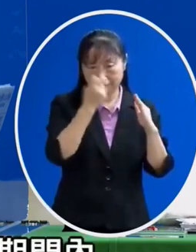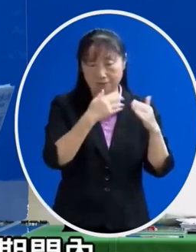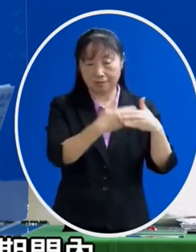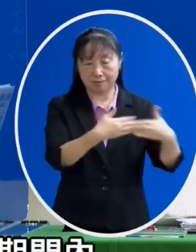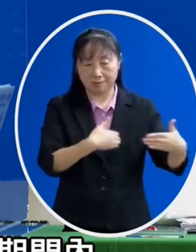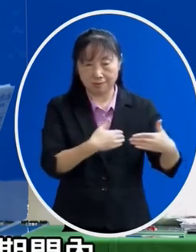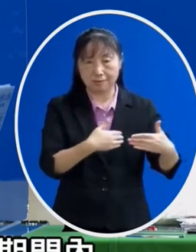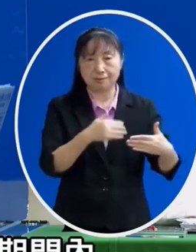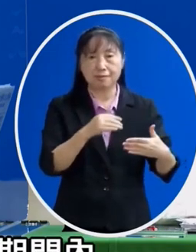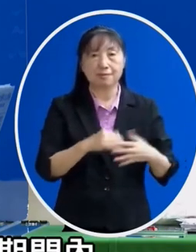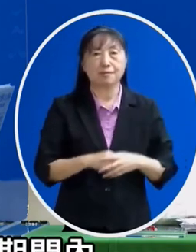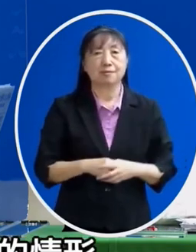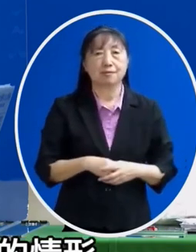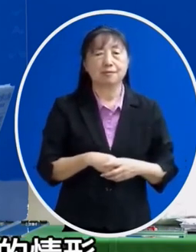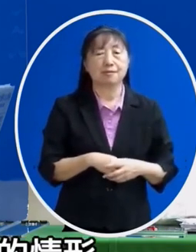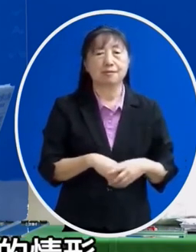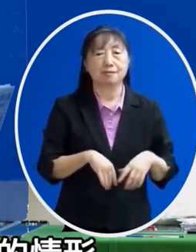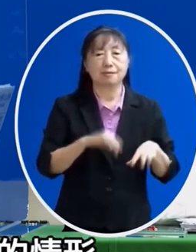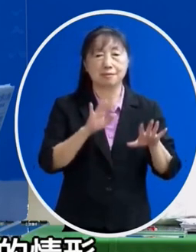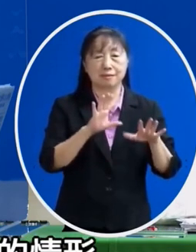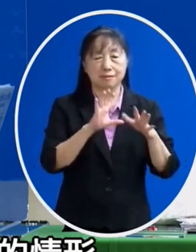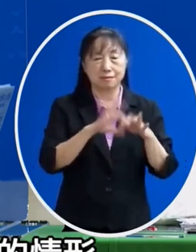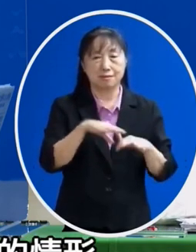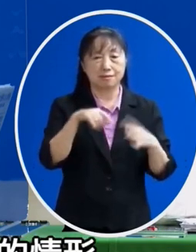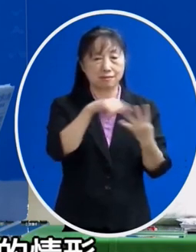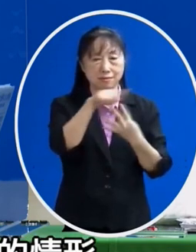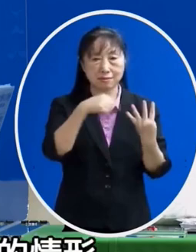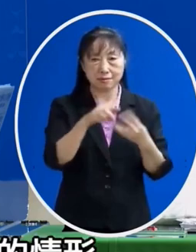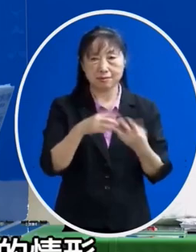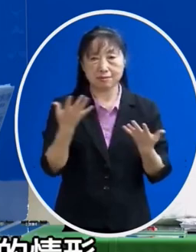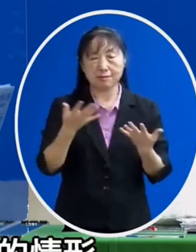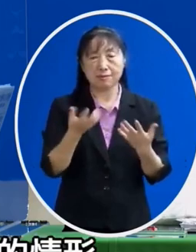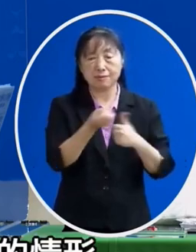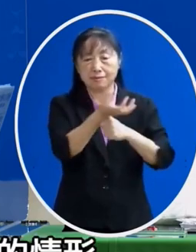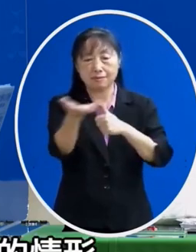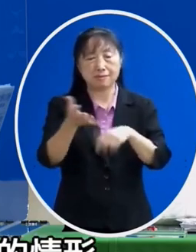隔离的这个期间内，并没有看到有这个往外扩散的一个情形。